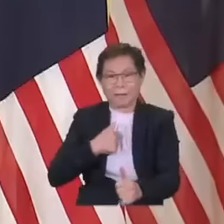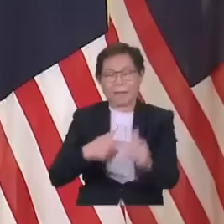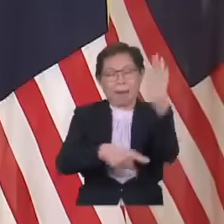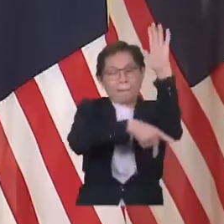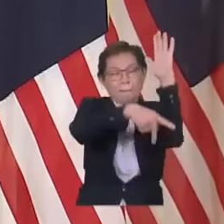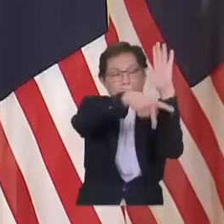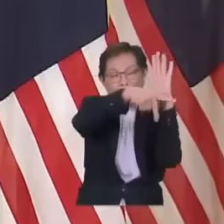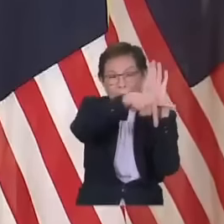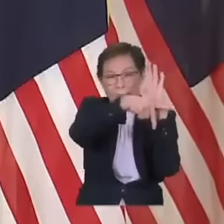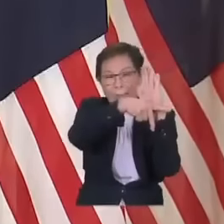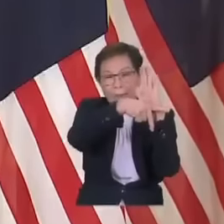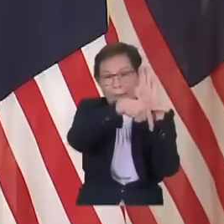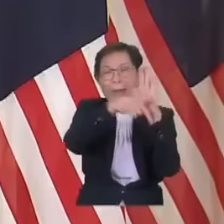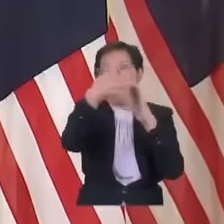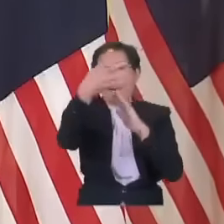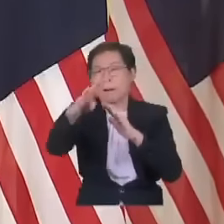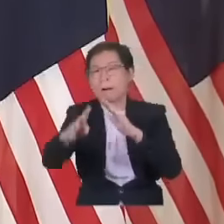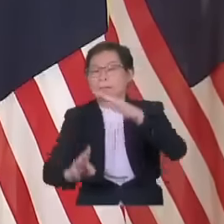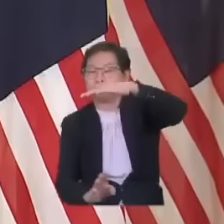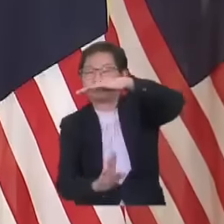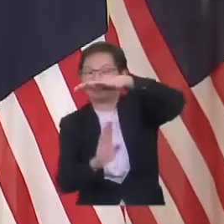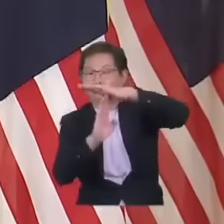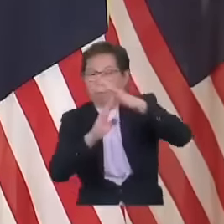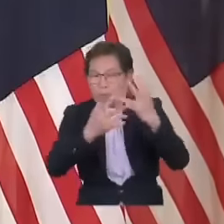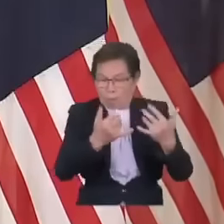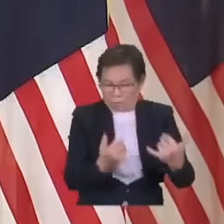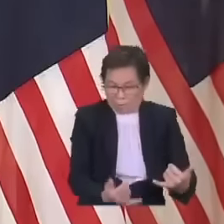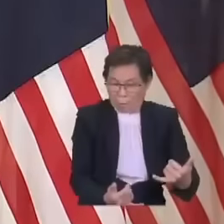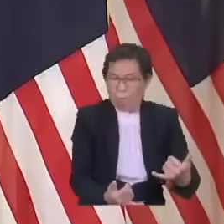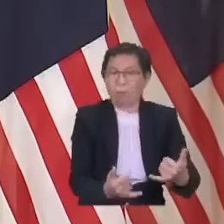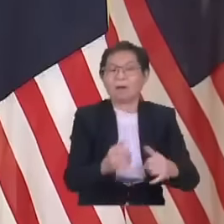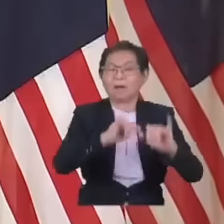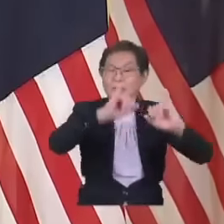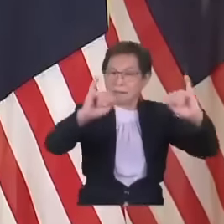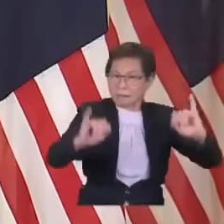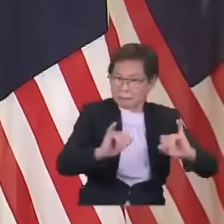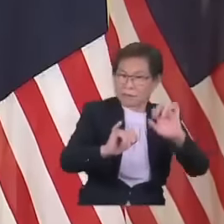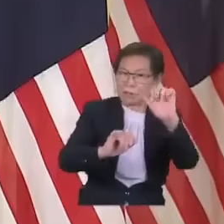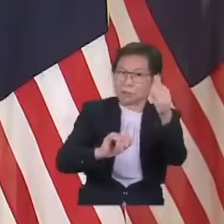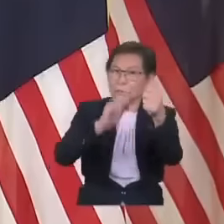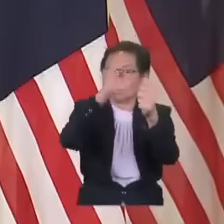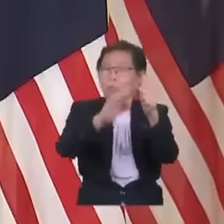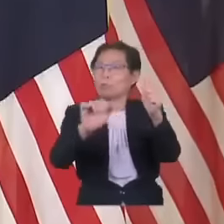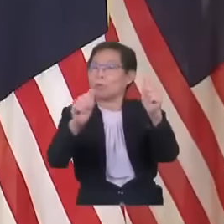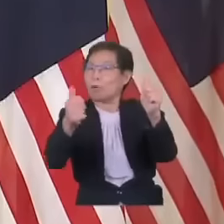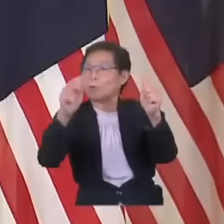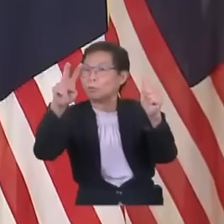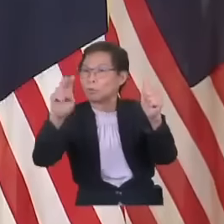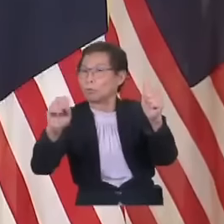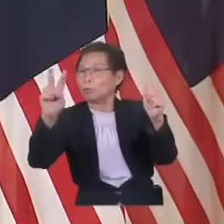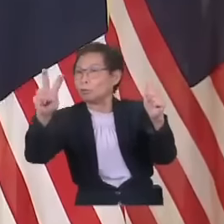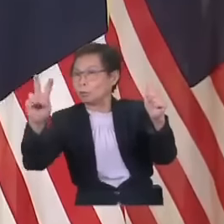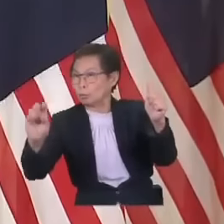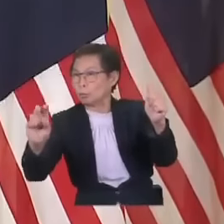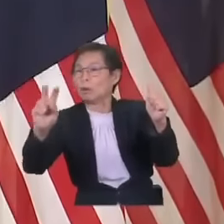ke-14 dibubarkan pada hari ini Island 10 Oktober